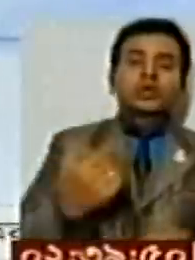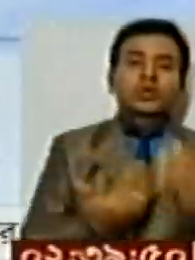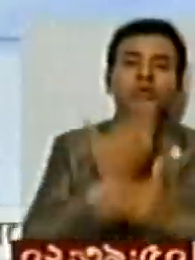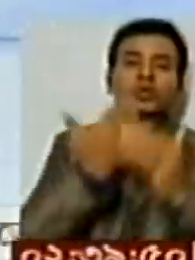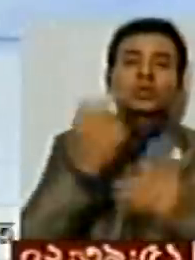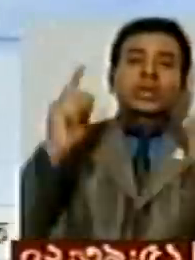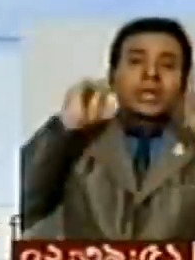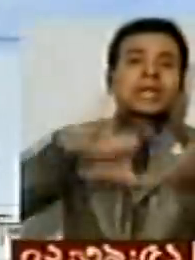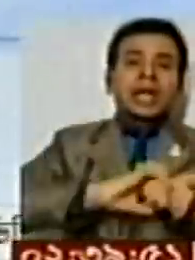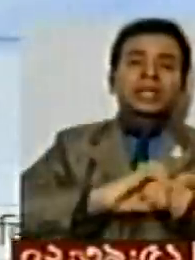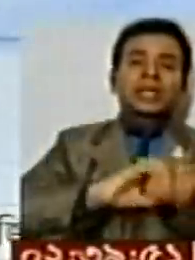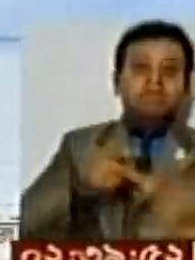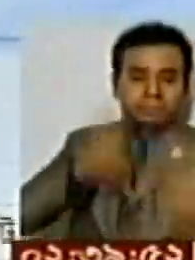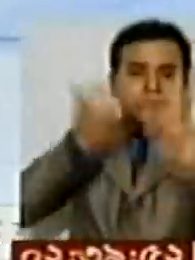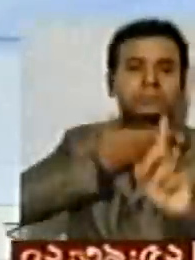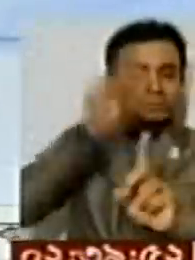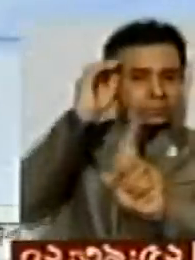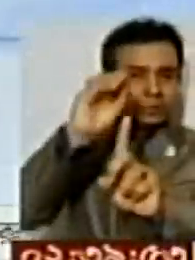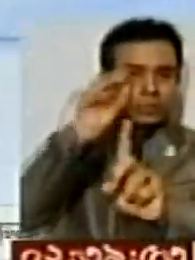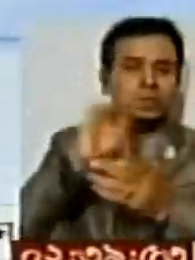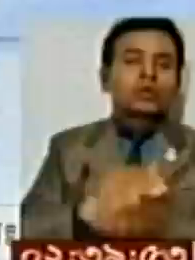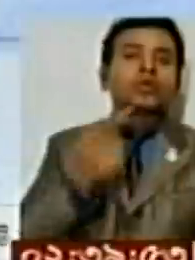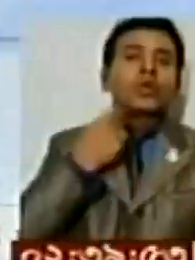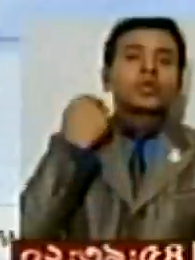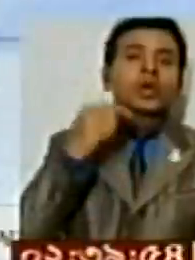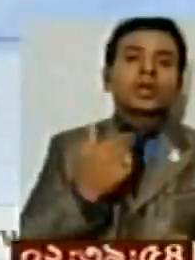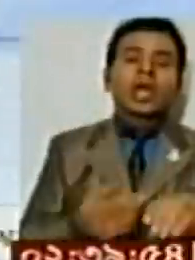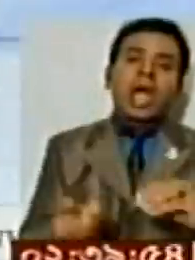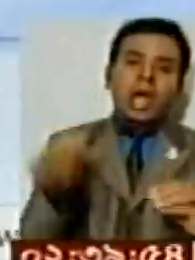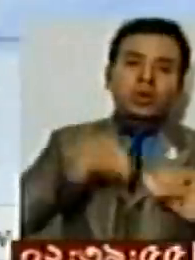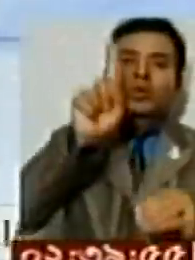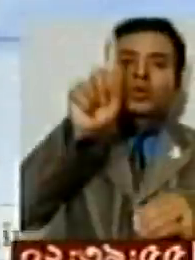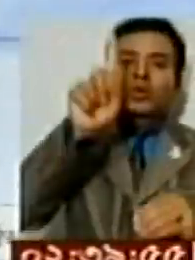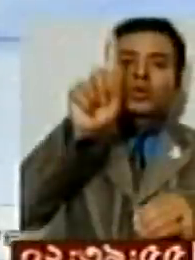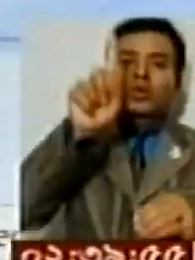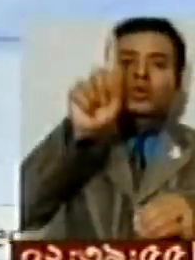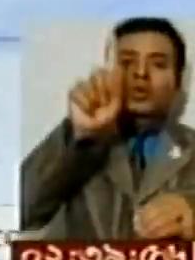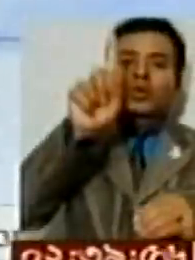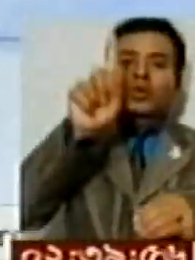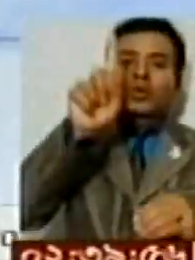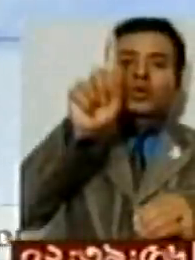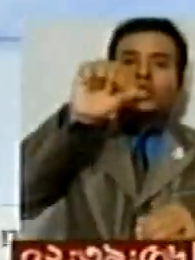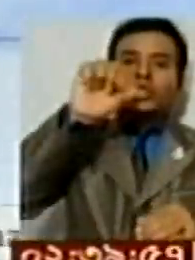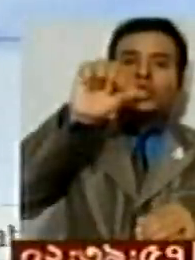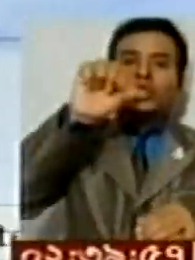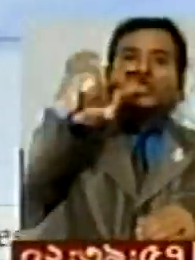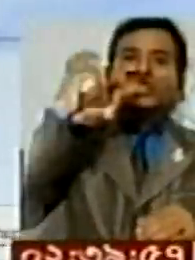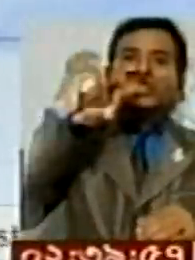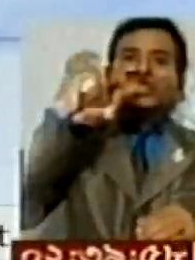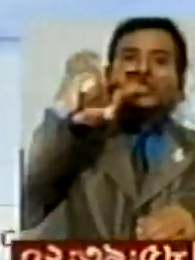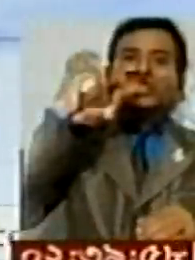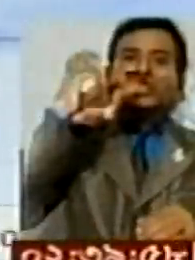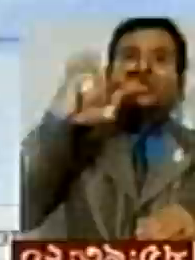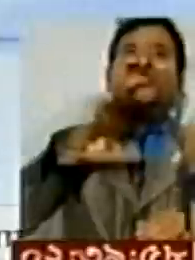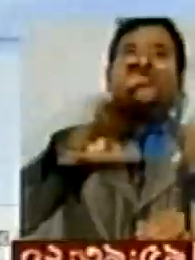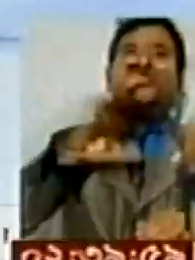আরও 19 জন এবং স্বেচ্ছাভিত্তিতে কাজ করে যাচ্ছেন 4,028 জন চিকিৎসক। এই চিকিৎসকরা সবাই 333